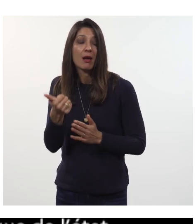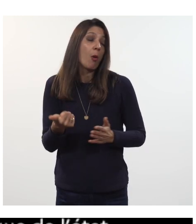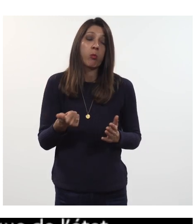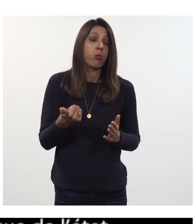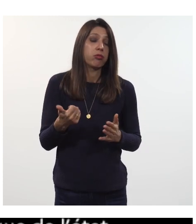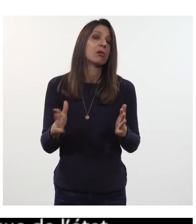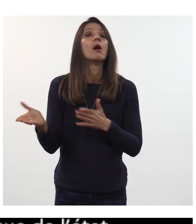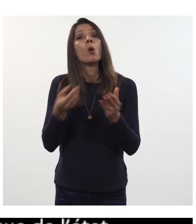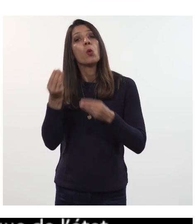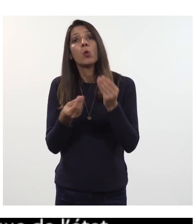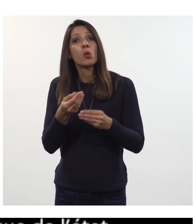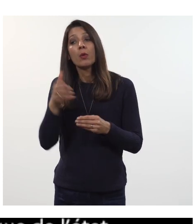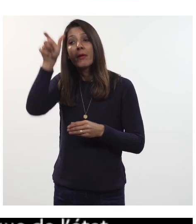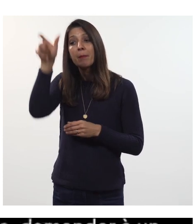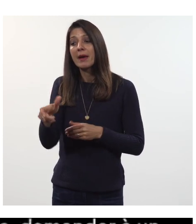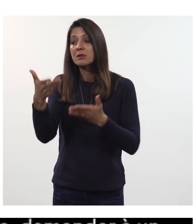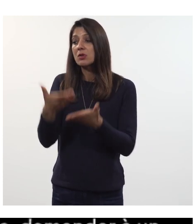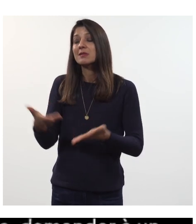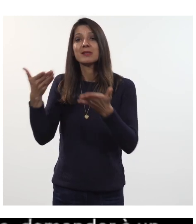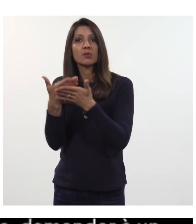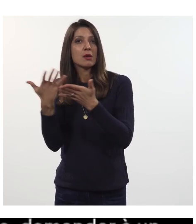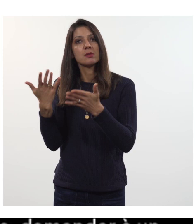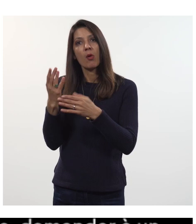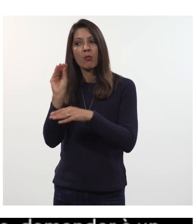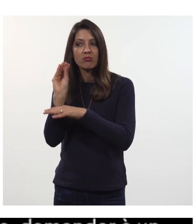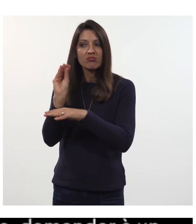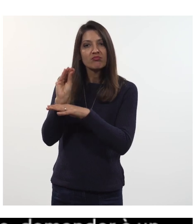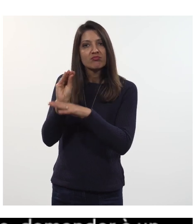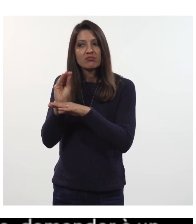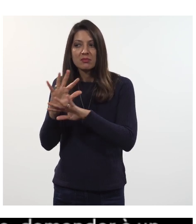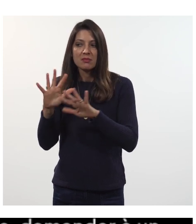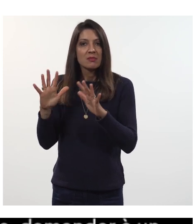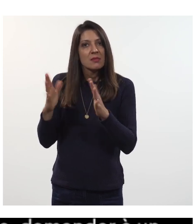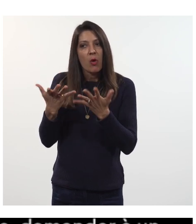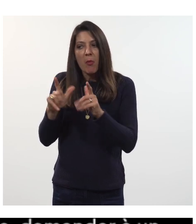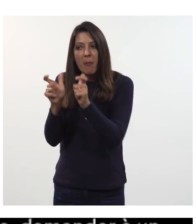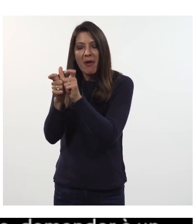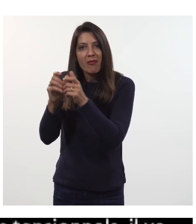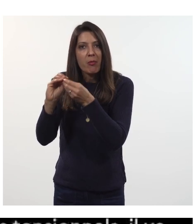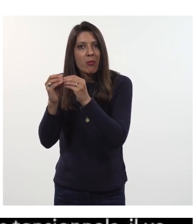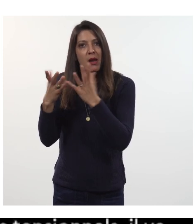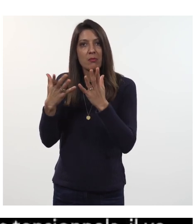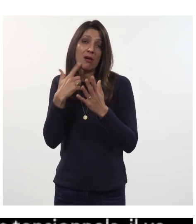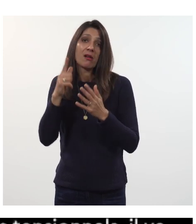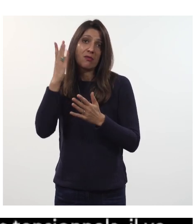quelqu'un de prendre en charge l'état nutritionnel de quelqu'un sans avoir de mesure, c'est impossible. On ne sait pas ce qu'on va faire.